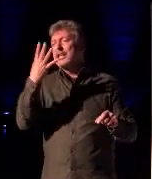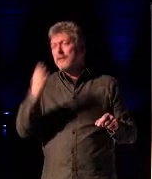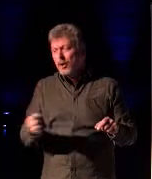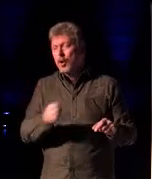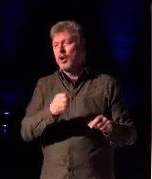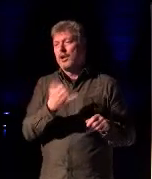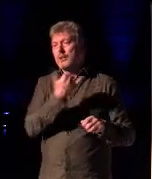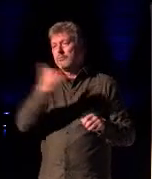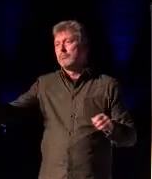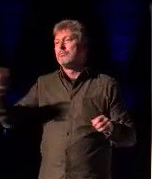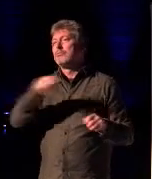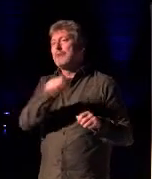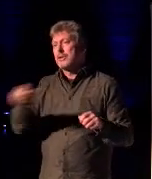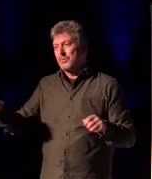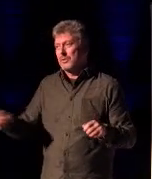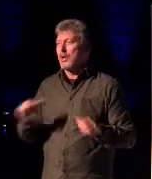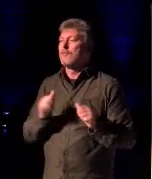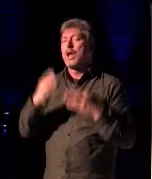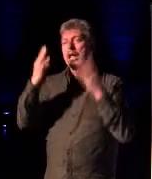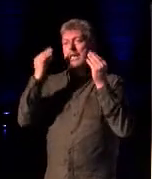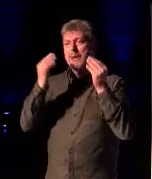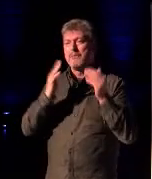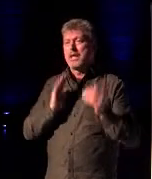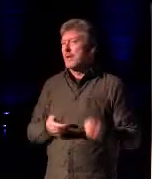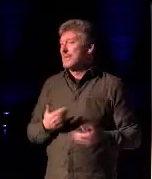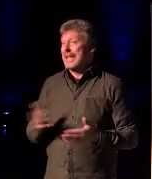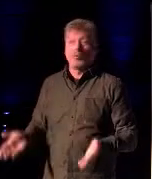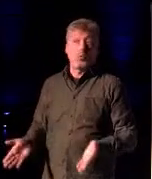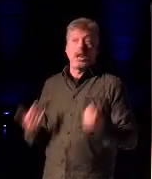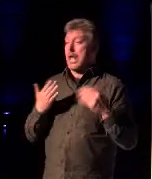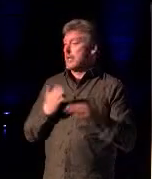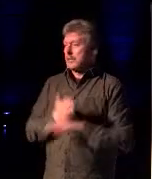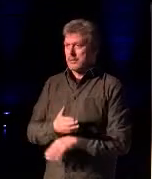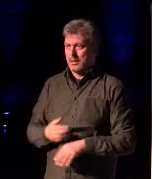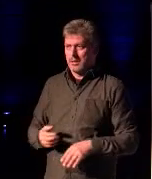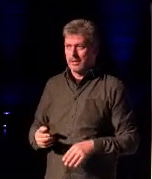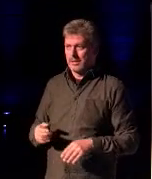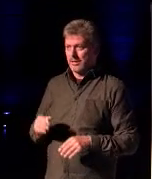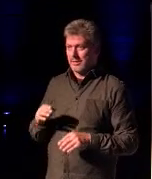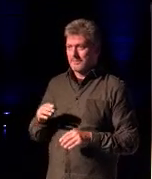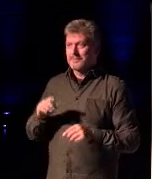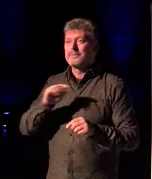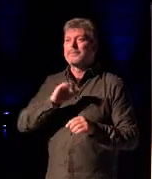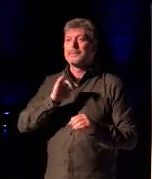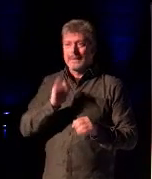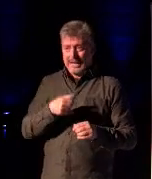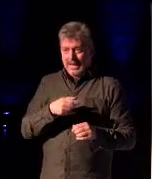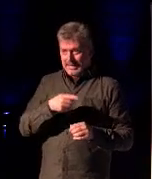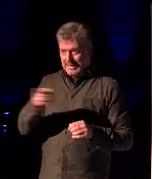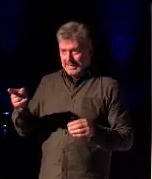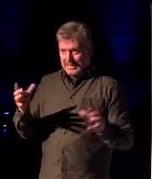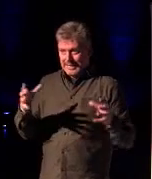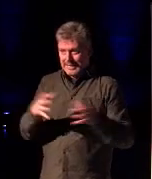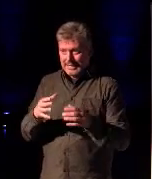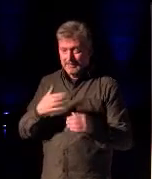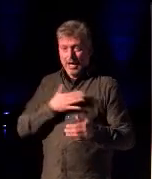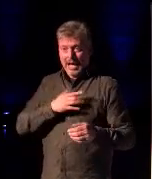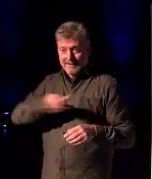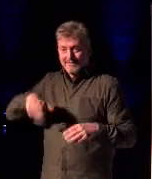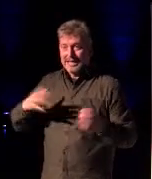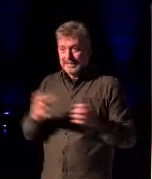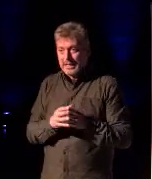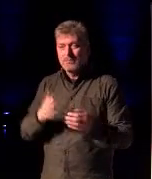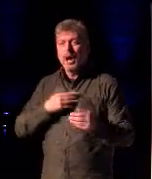personer. Og for en dement dame, ingen enkel sak. De et team? Vi et team? Har vi